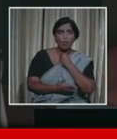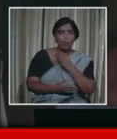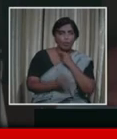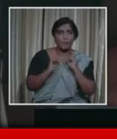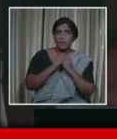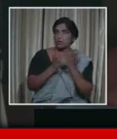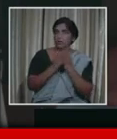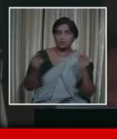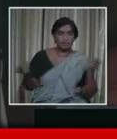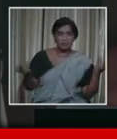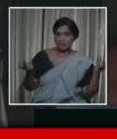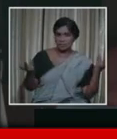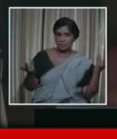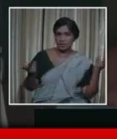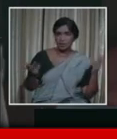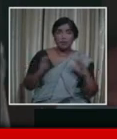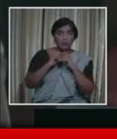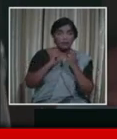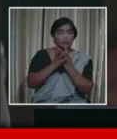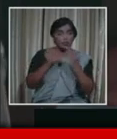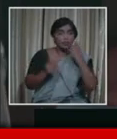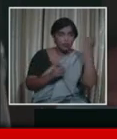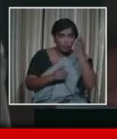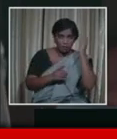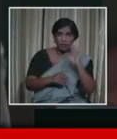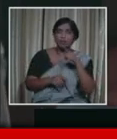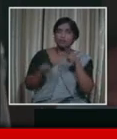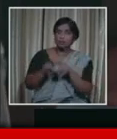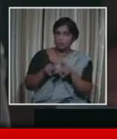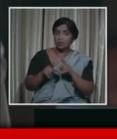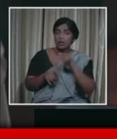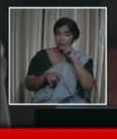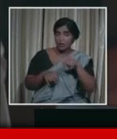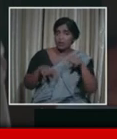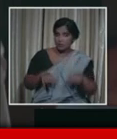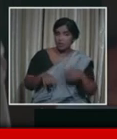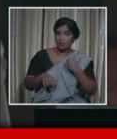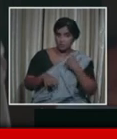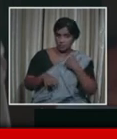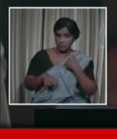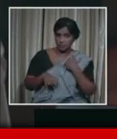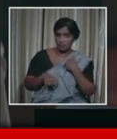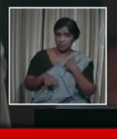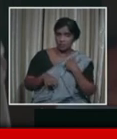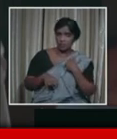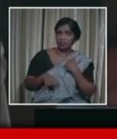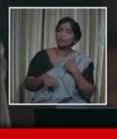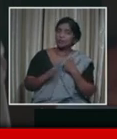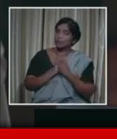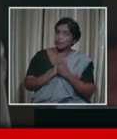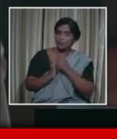බෑ මේක මේකට අපි විසඳුම් සොයන්නට ඕන ඒකින් තමයි අපි අතම් දැන් මම ගරු